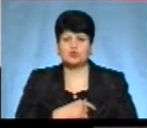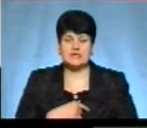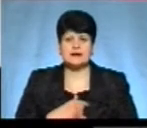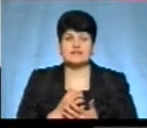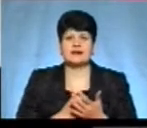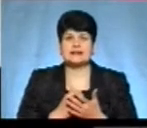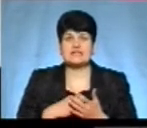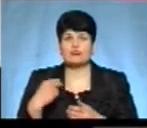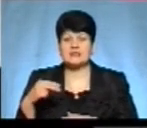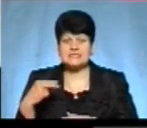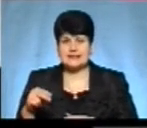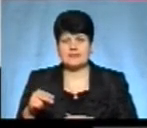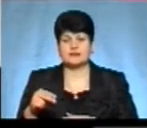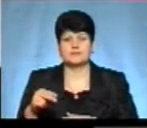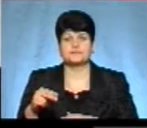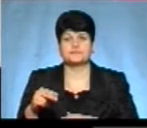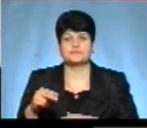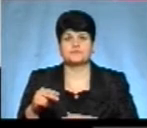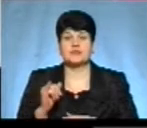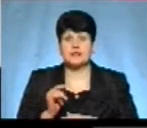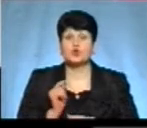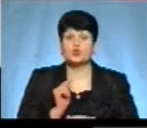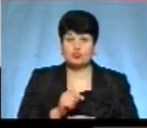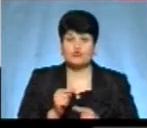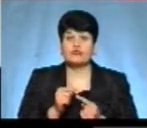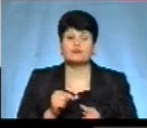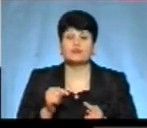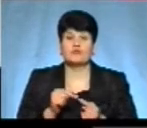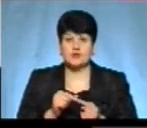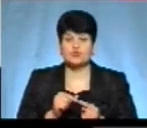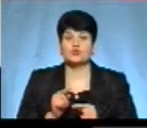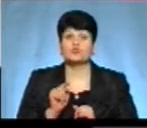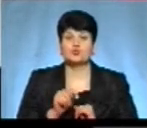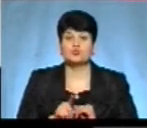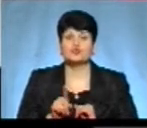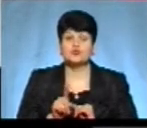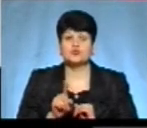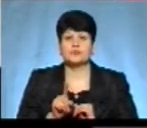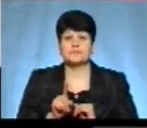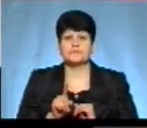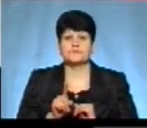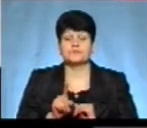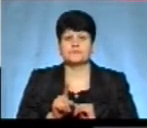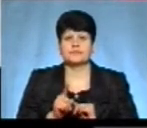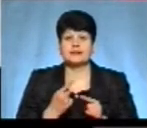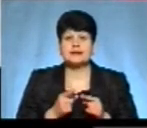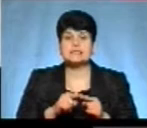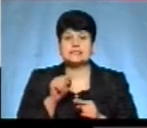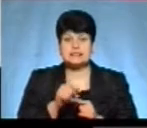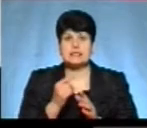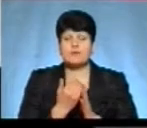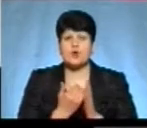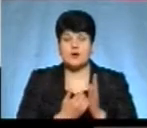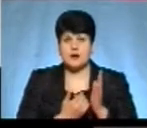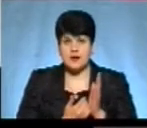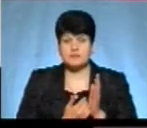кандидатів президенти. От і тому, відповідно, знову ж таки, через те, що і відповідно тому ці програми кандидатів